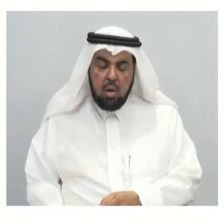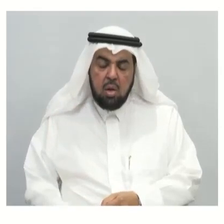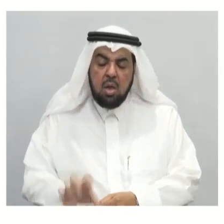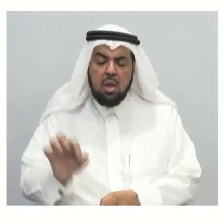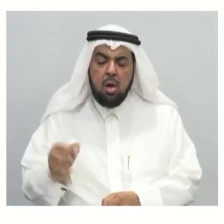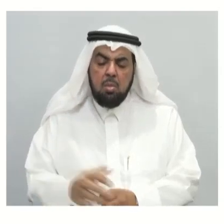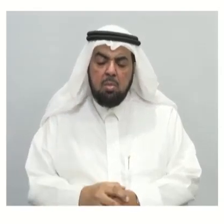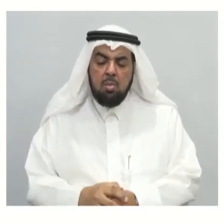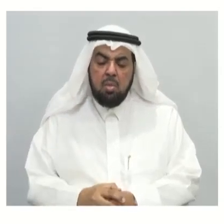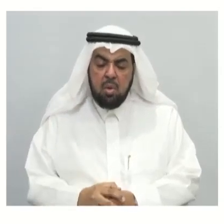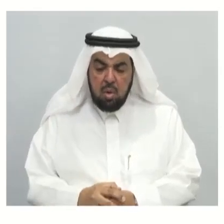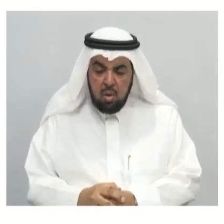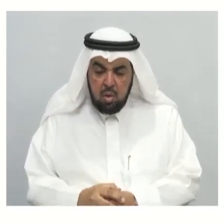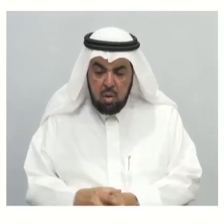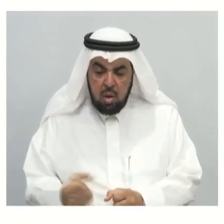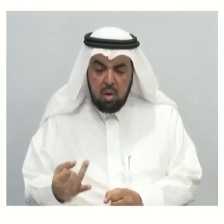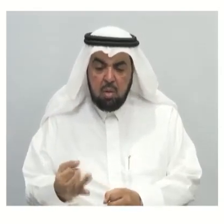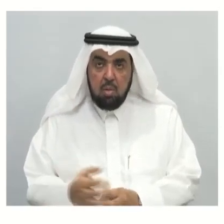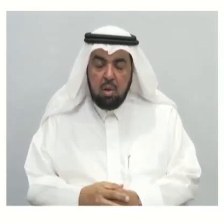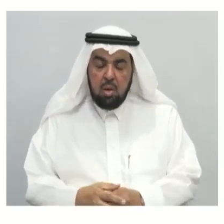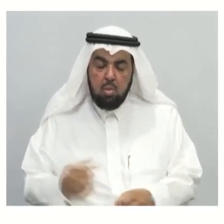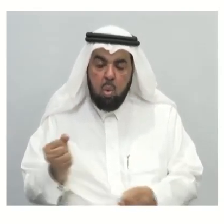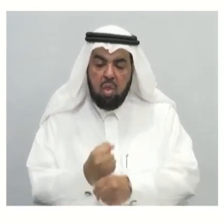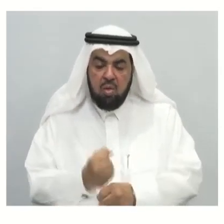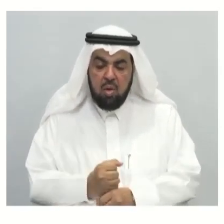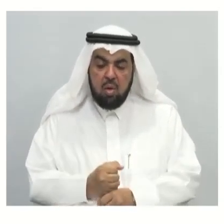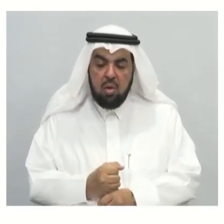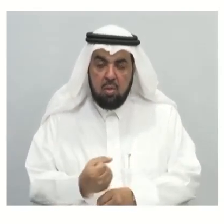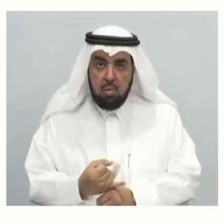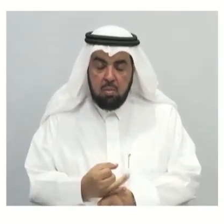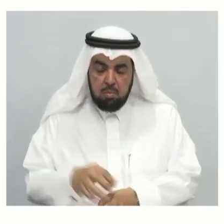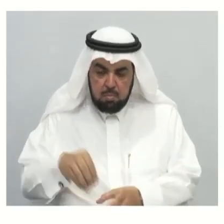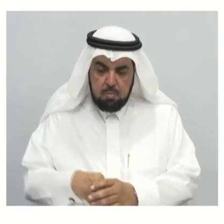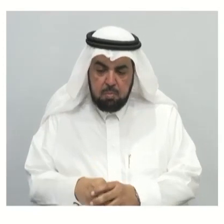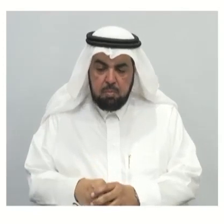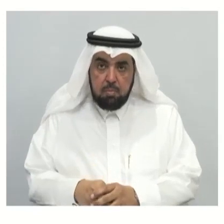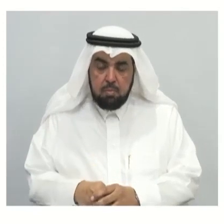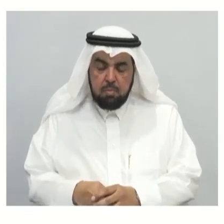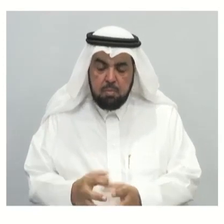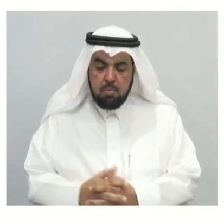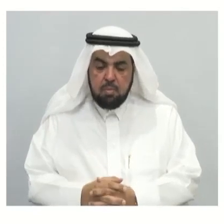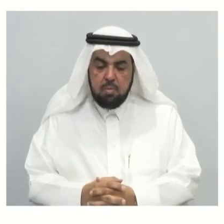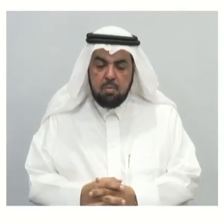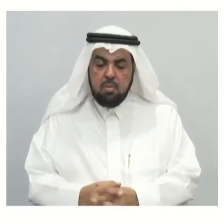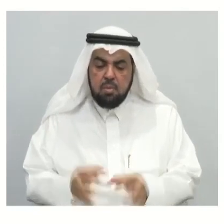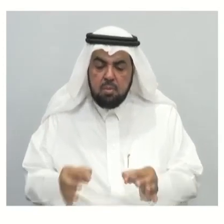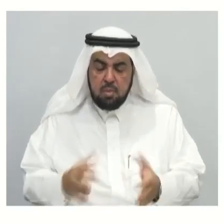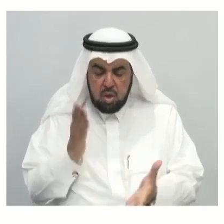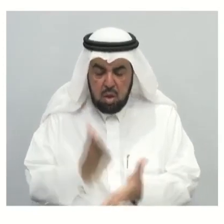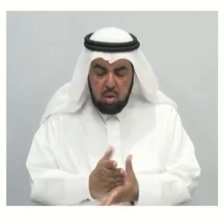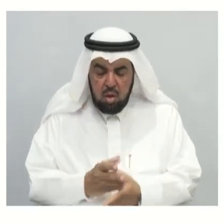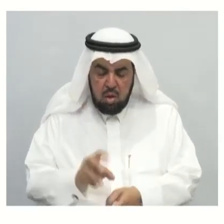تعيينهم وايضا عدد من الموظفين وايضا وضعت هنا سياسه محدده